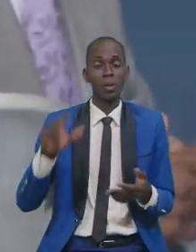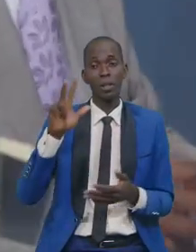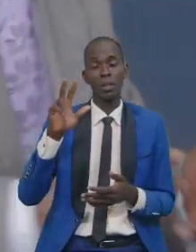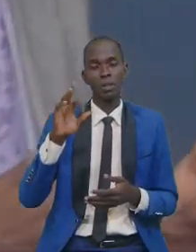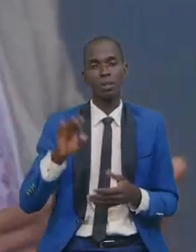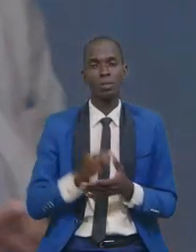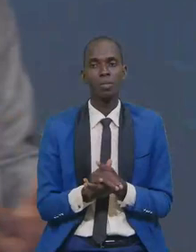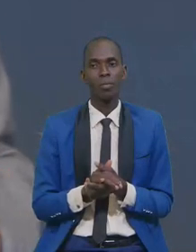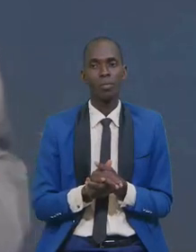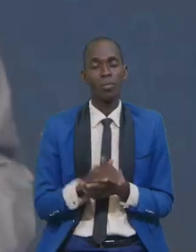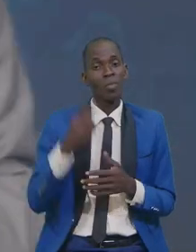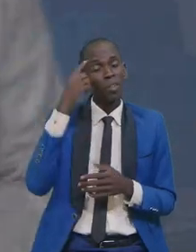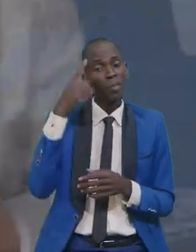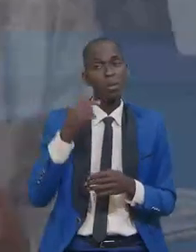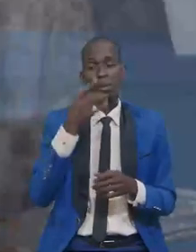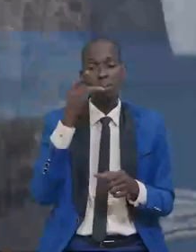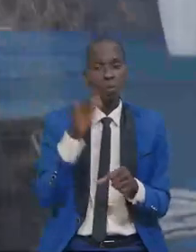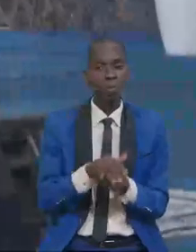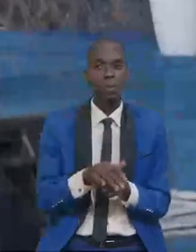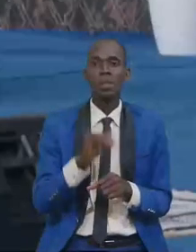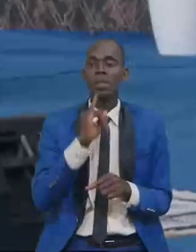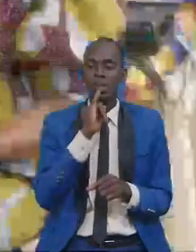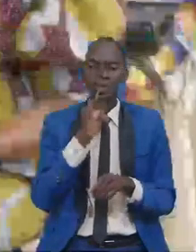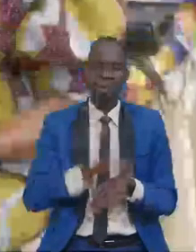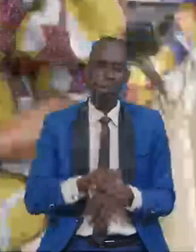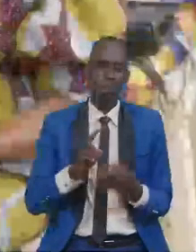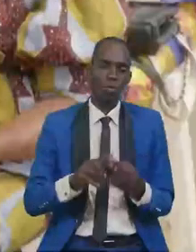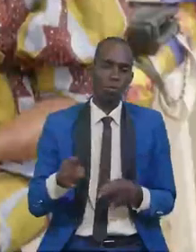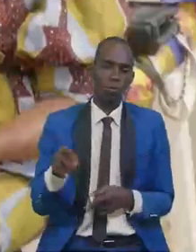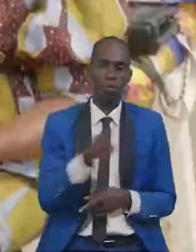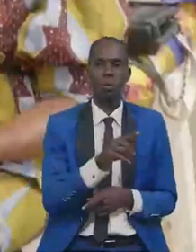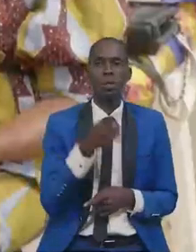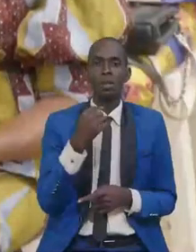Verset 39 dit, car la promesse est pour vous.